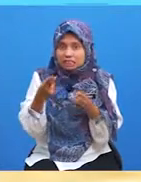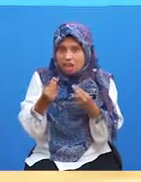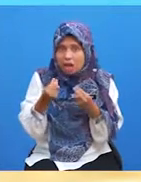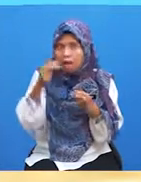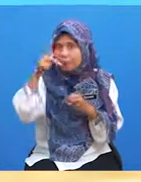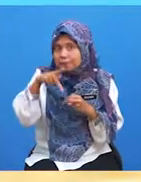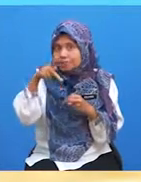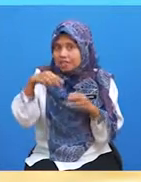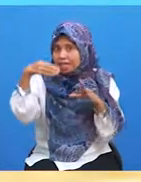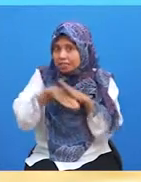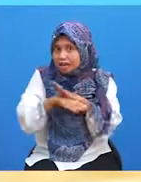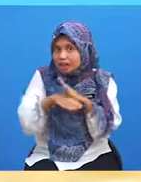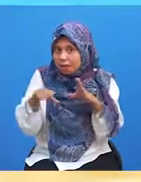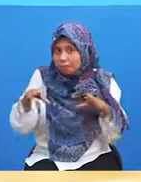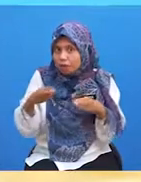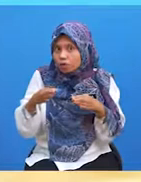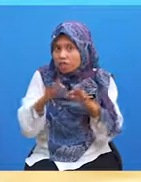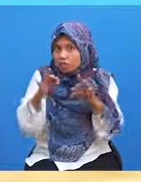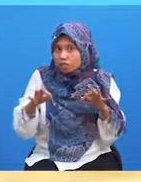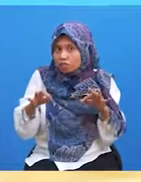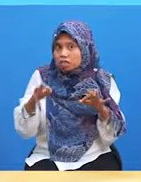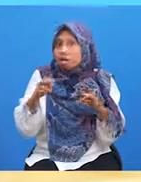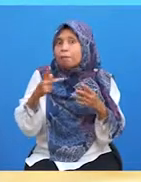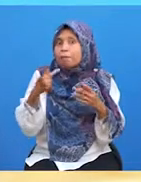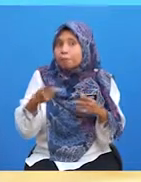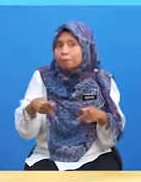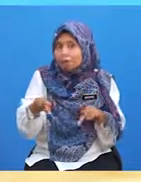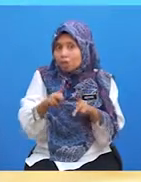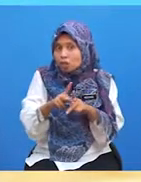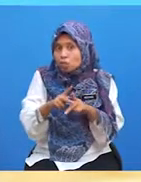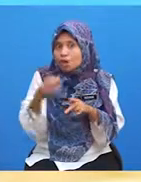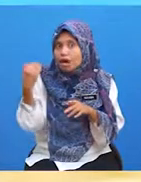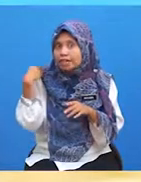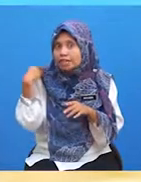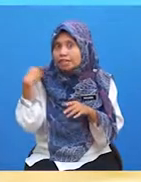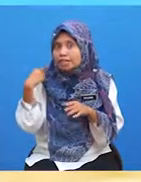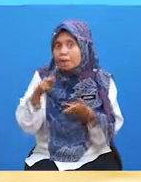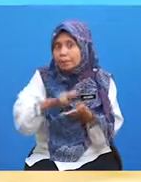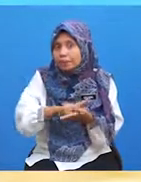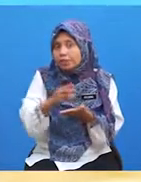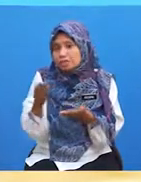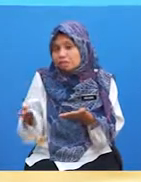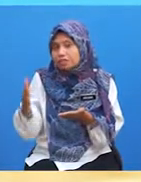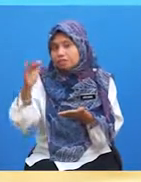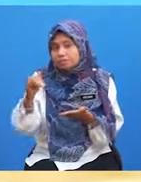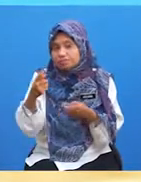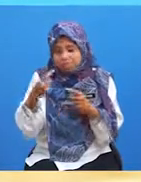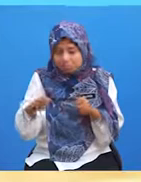memastikan dalam binaan ayat kita itu perlu mengandungi peribahasa yang telah